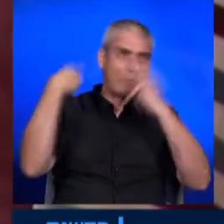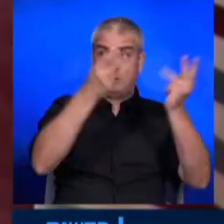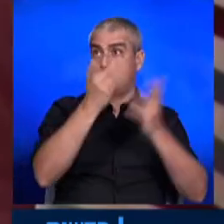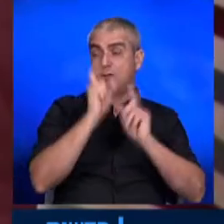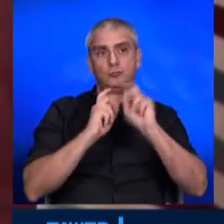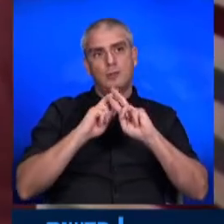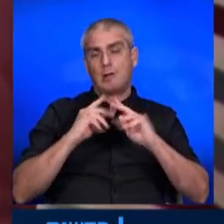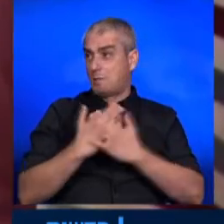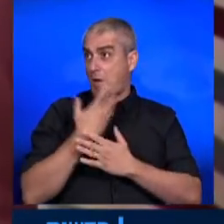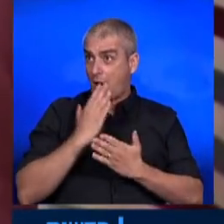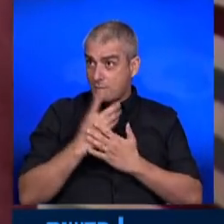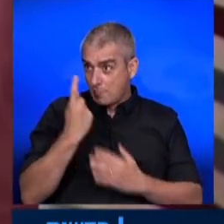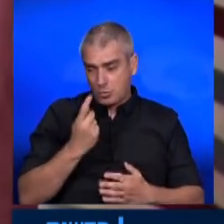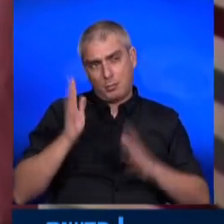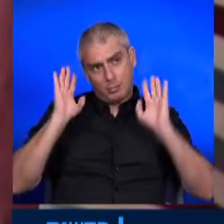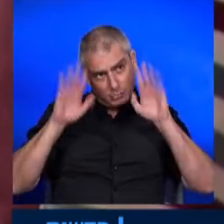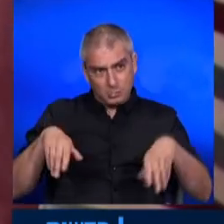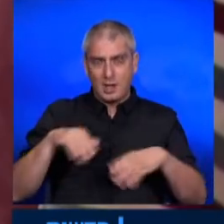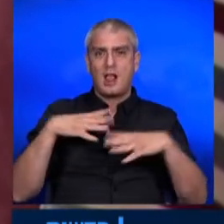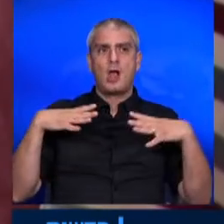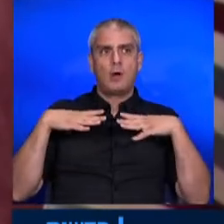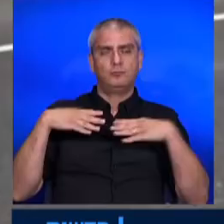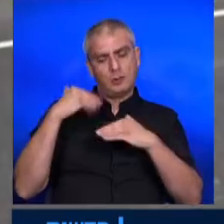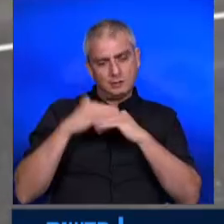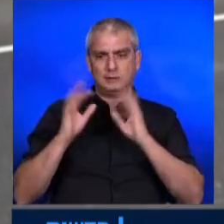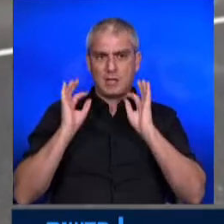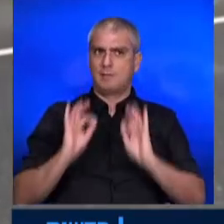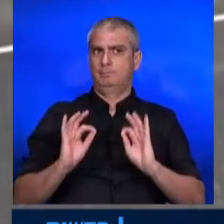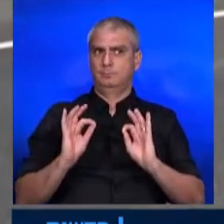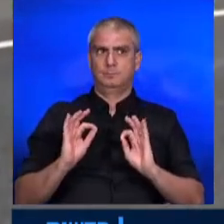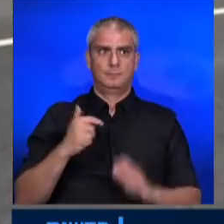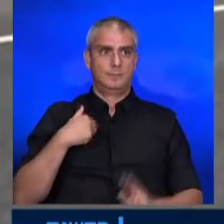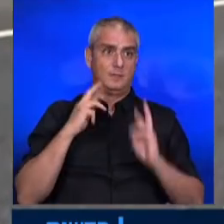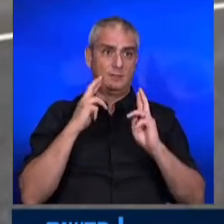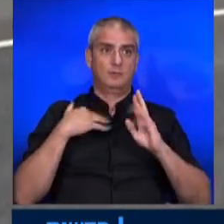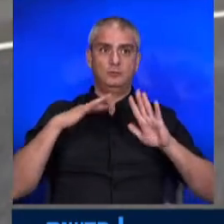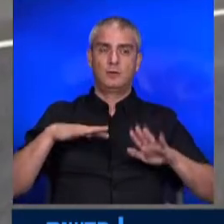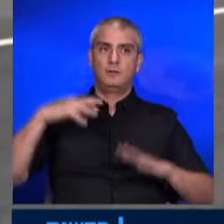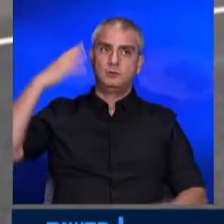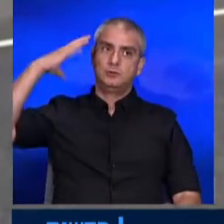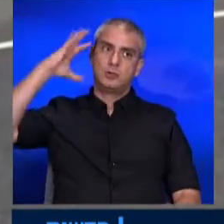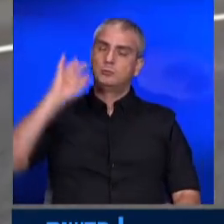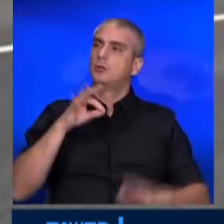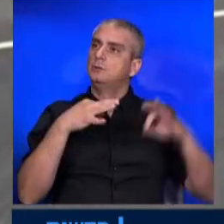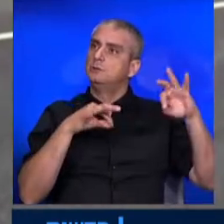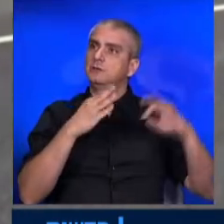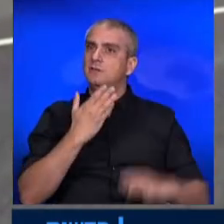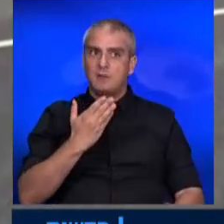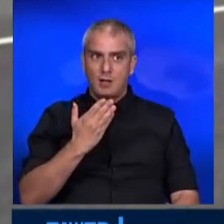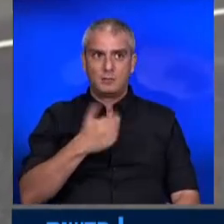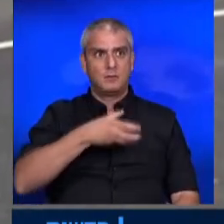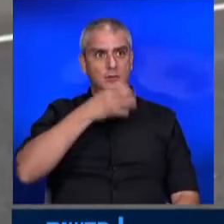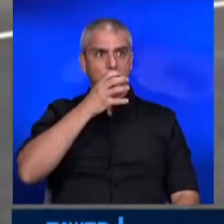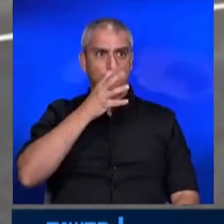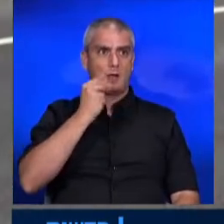בידוד, שלפחות החופשה תסתיים כמו שצריך. I should be sitting hopefully in the Spanish sun, drinking plenty of Spanish red